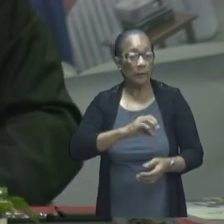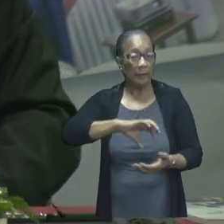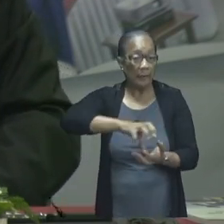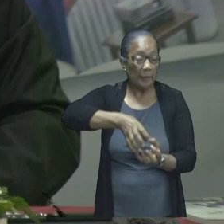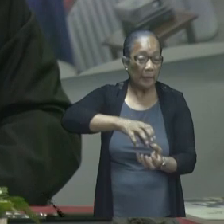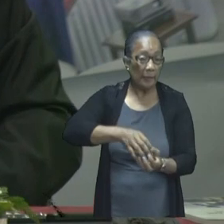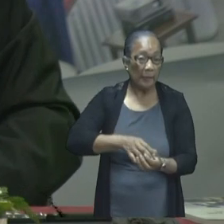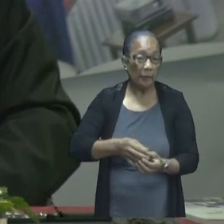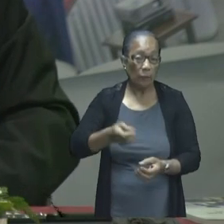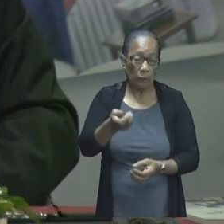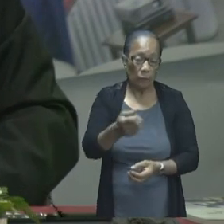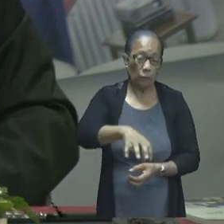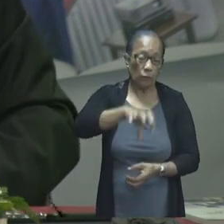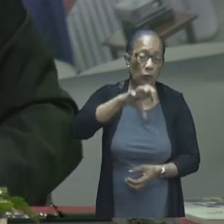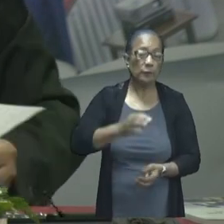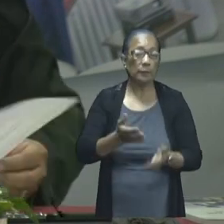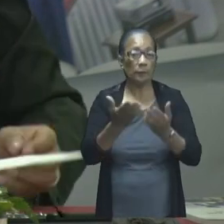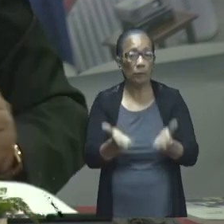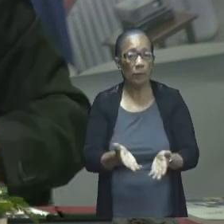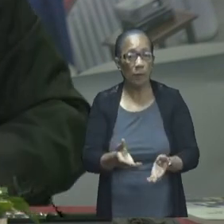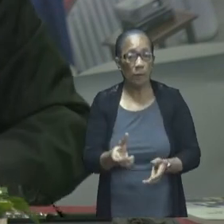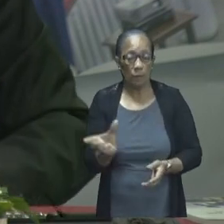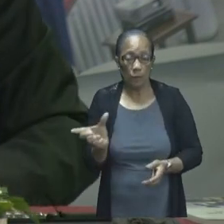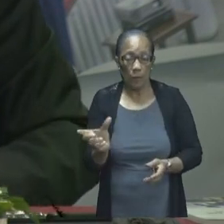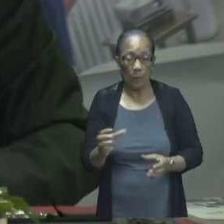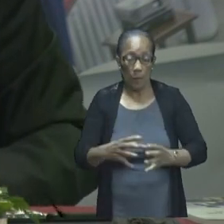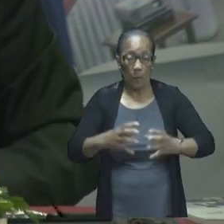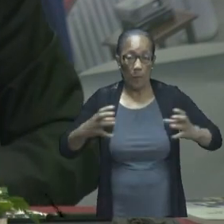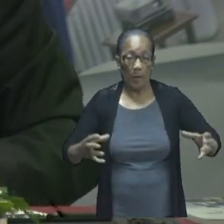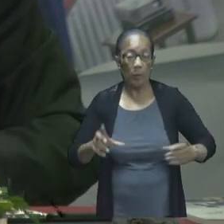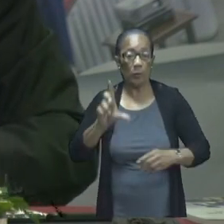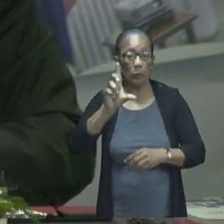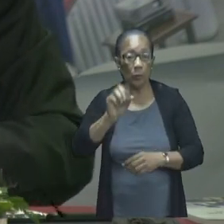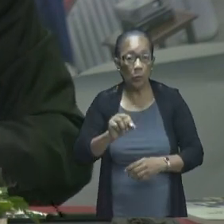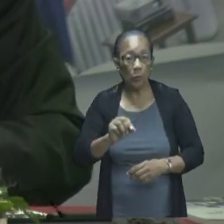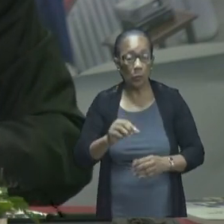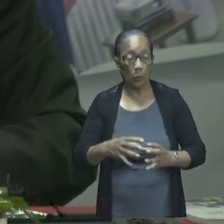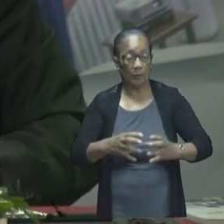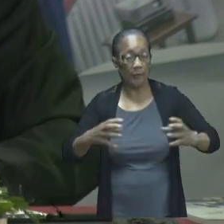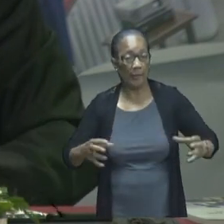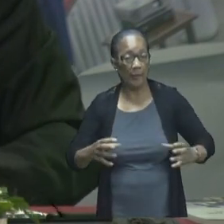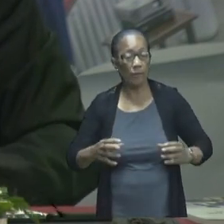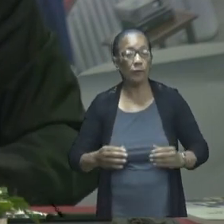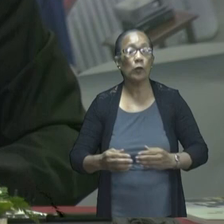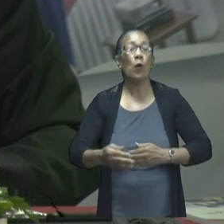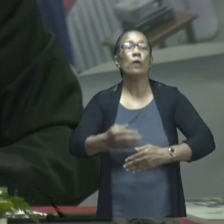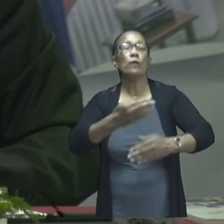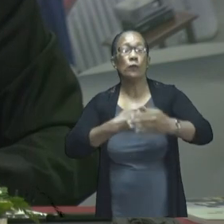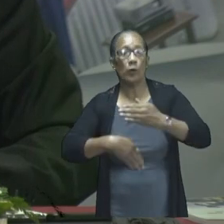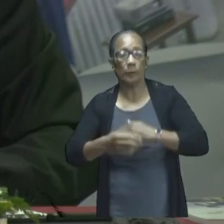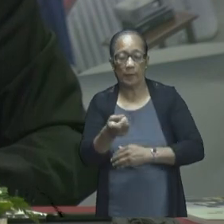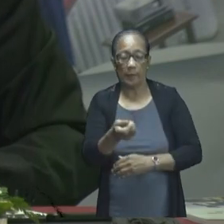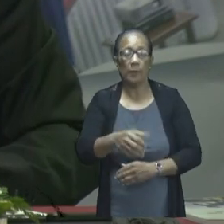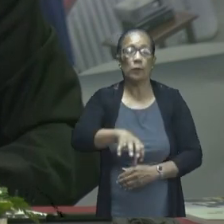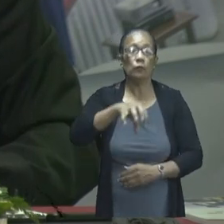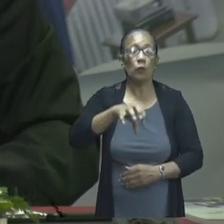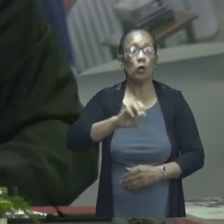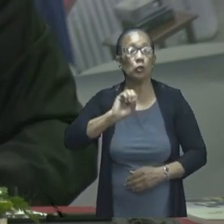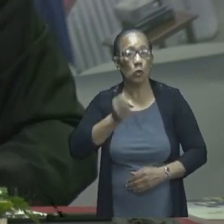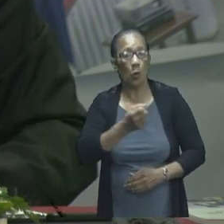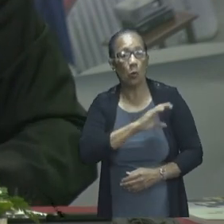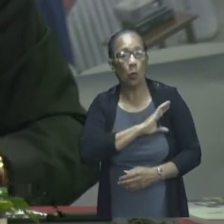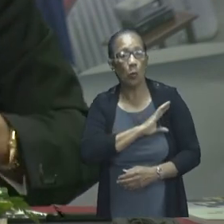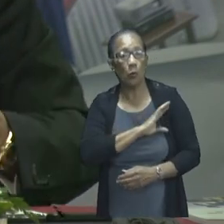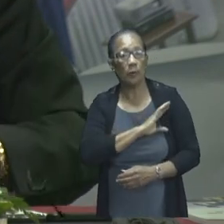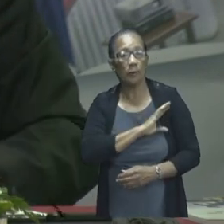micro en middelgrote bedrijven wij op voorbereid is volgens om ook